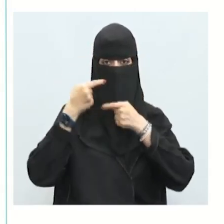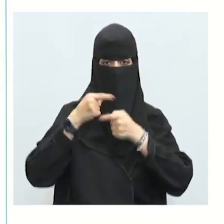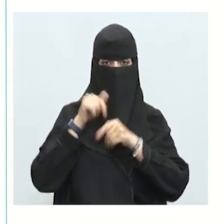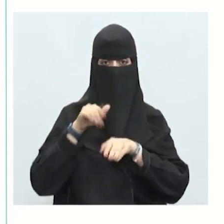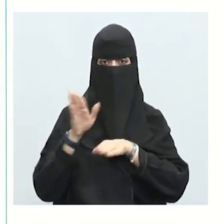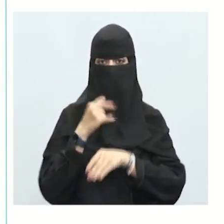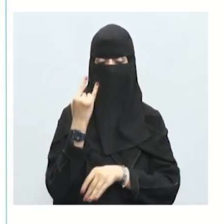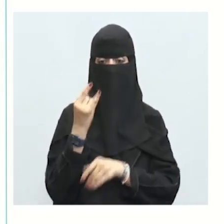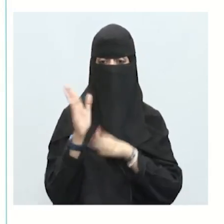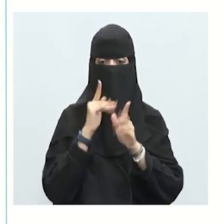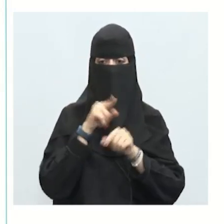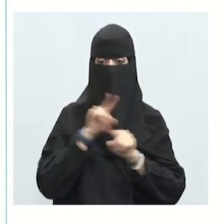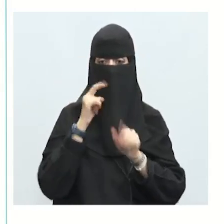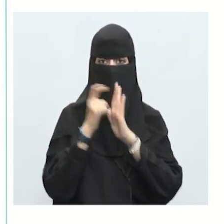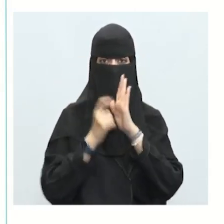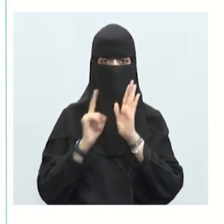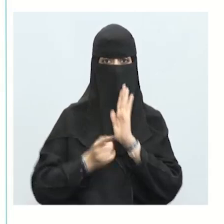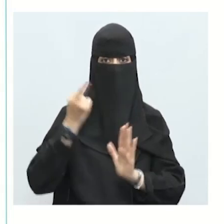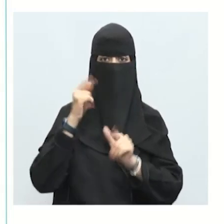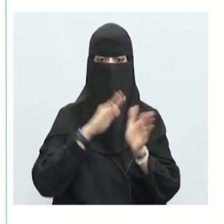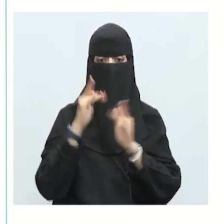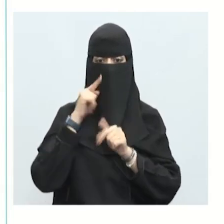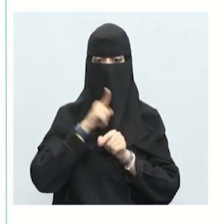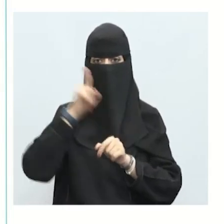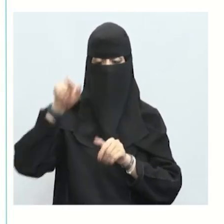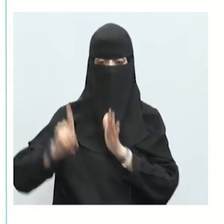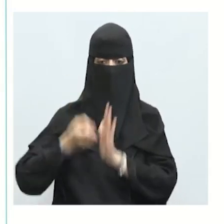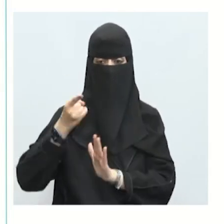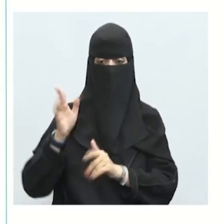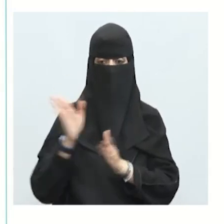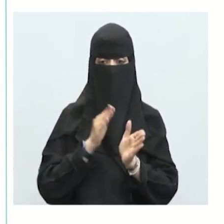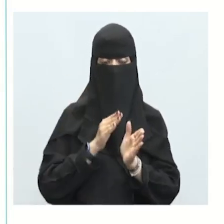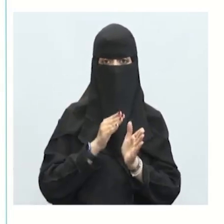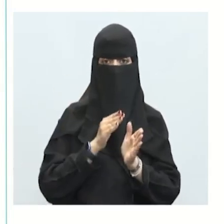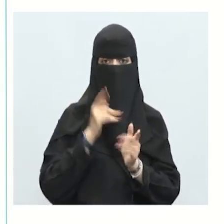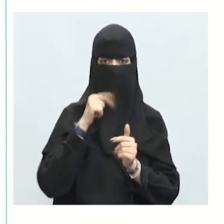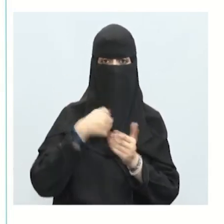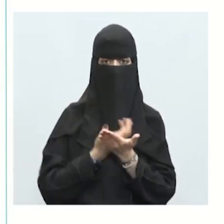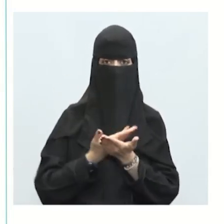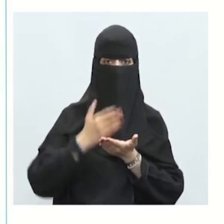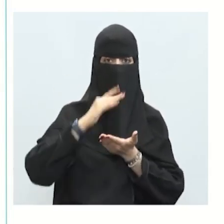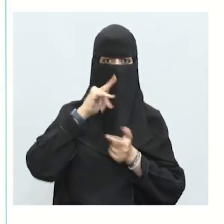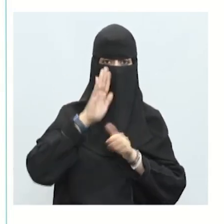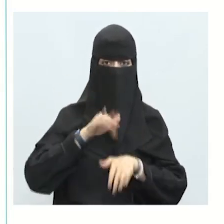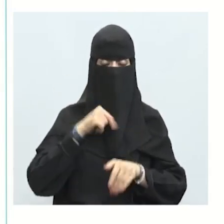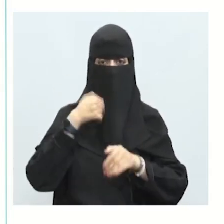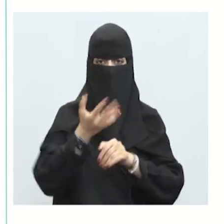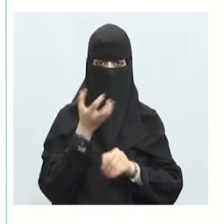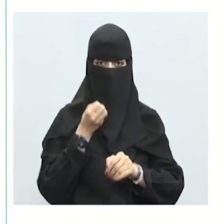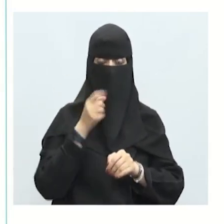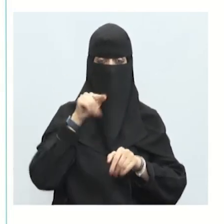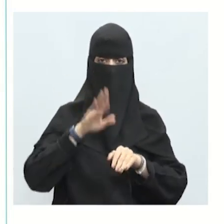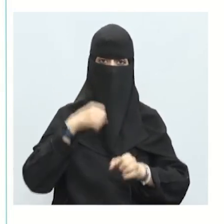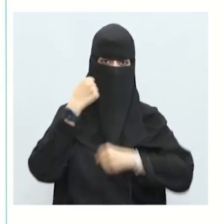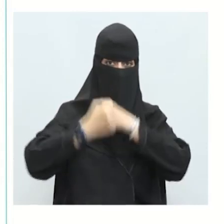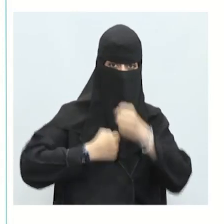العشره لم يتحقق الشرط الاول فنذهب الى برنت او طباعه تحتاج الى